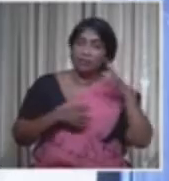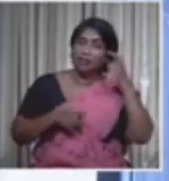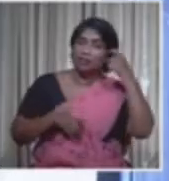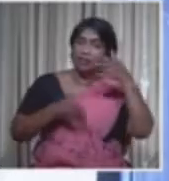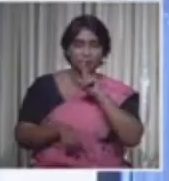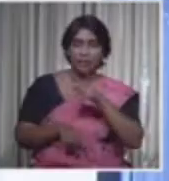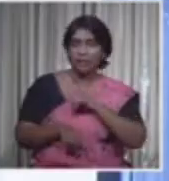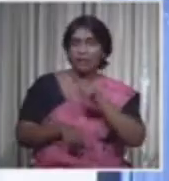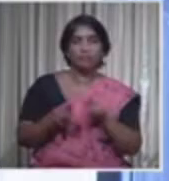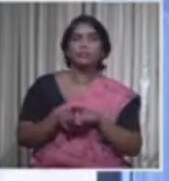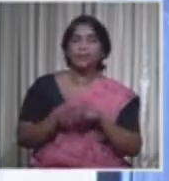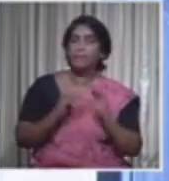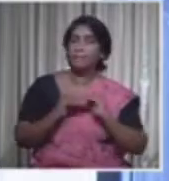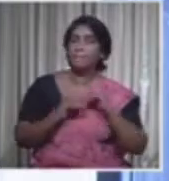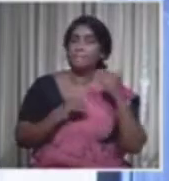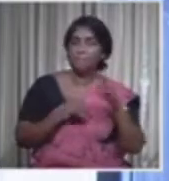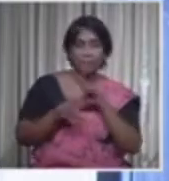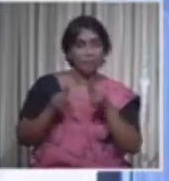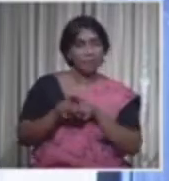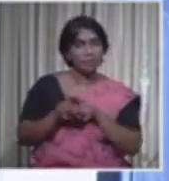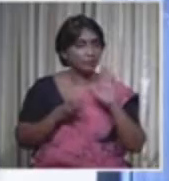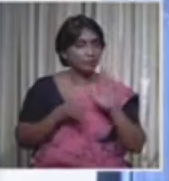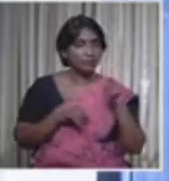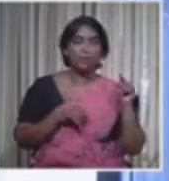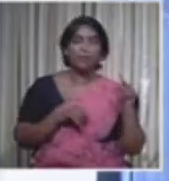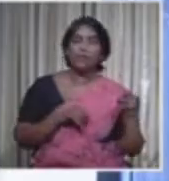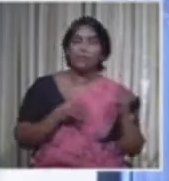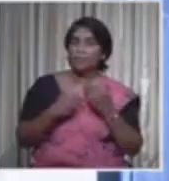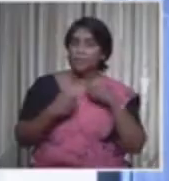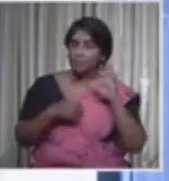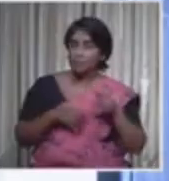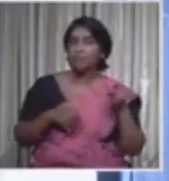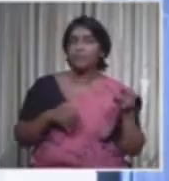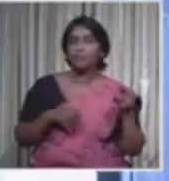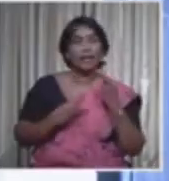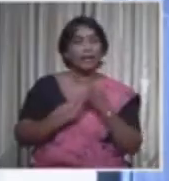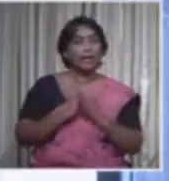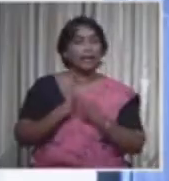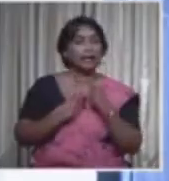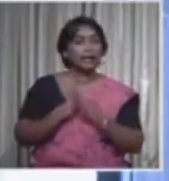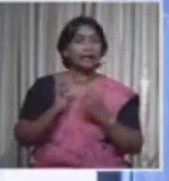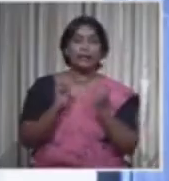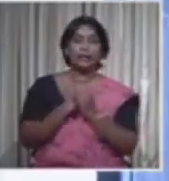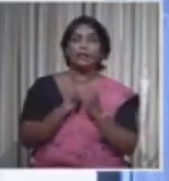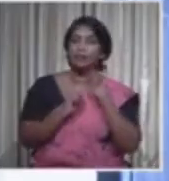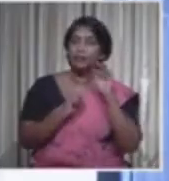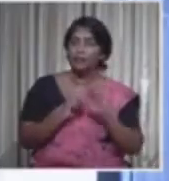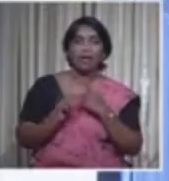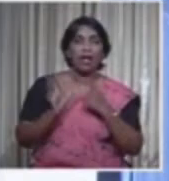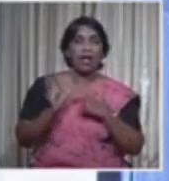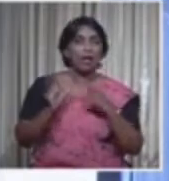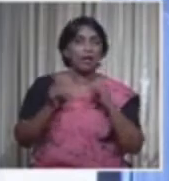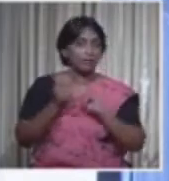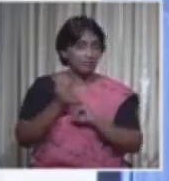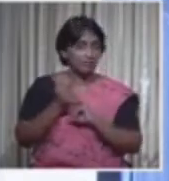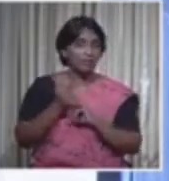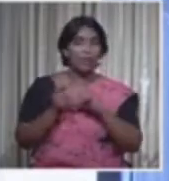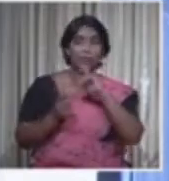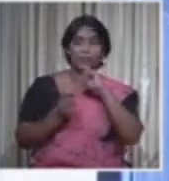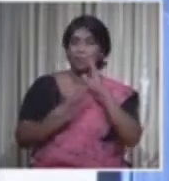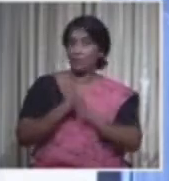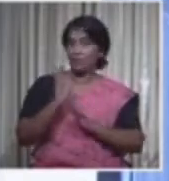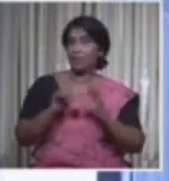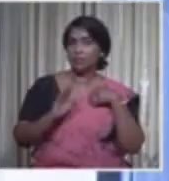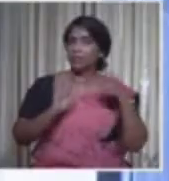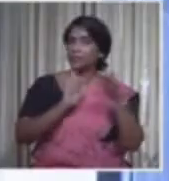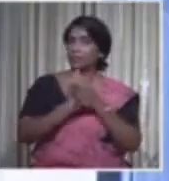அதே போன்றுதான் பின்பு MMDA சட்ட விடயங்களை முன்வைத்த பொழுது எங்களுடைய நீதி அமைச்சர் அலி சப்ரியாவுடன் பேசி அதில் பல